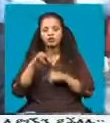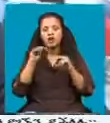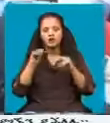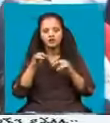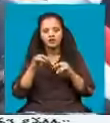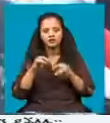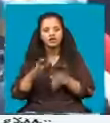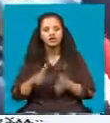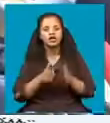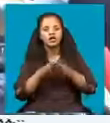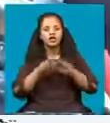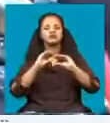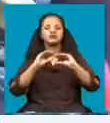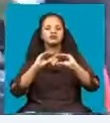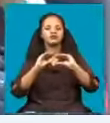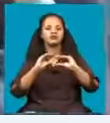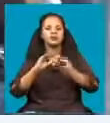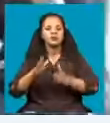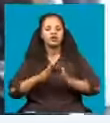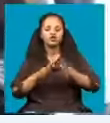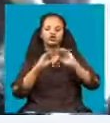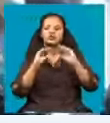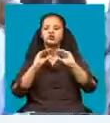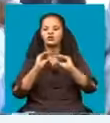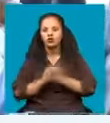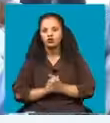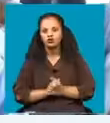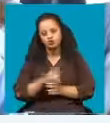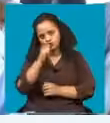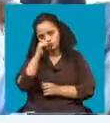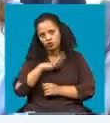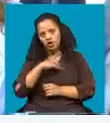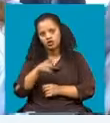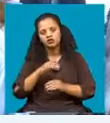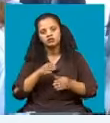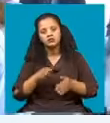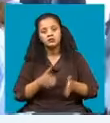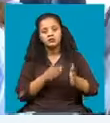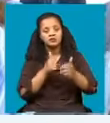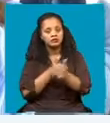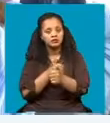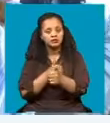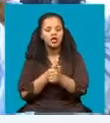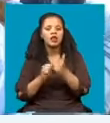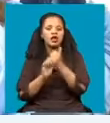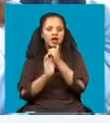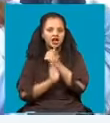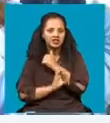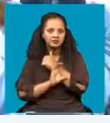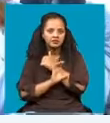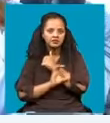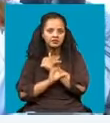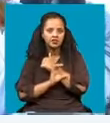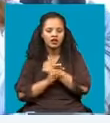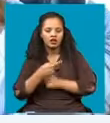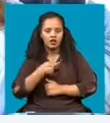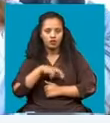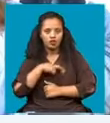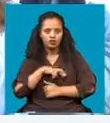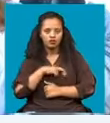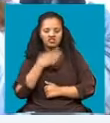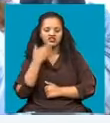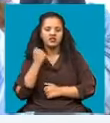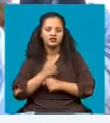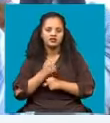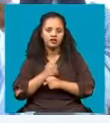ወሰለም በመንገድ በማስተማር ጭምር መንገዳቸው በማስተማር ሰው በያም መንገድ እየተከተለ ለሀገርም ለሃይማኖቱም የተሻለ